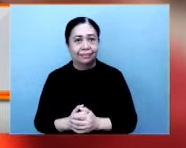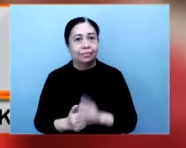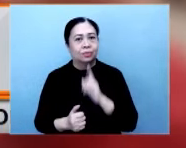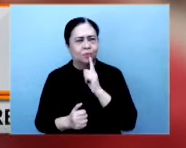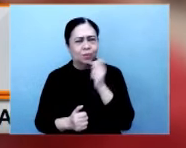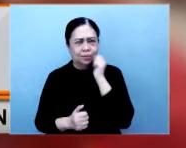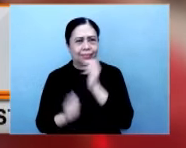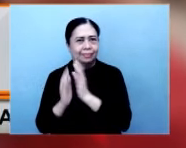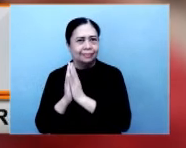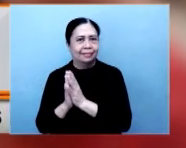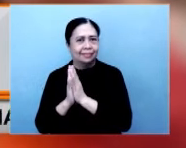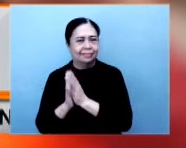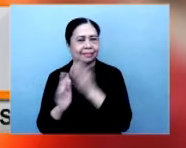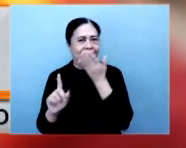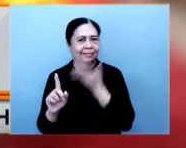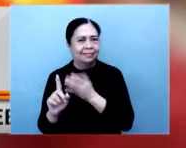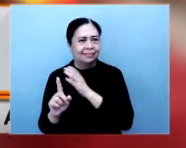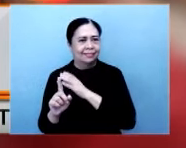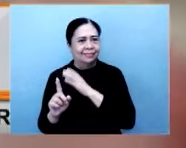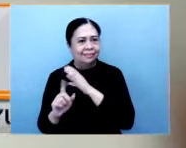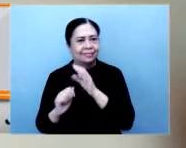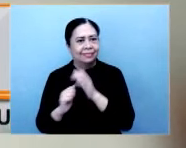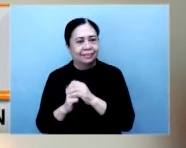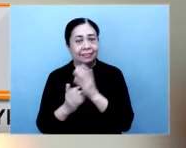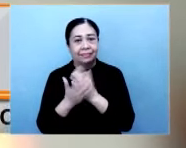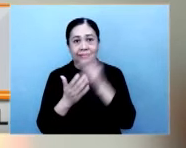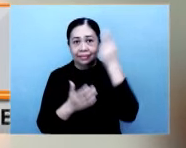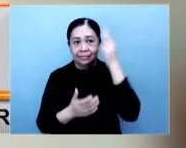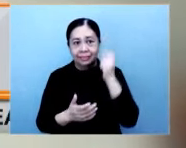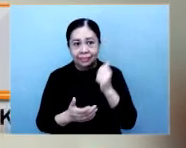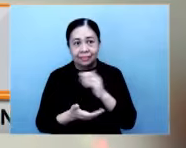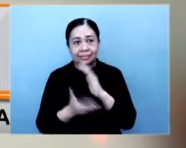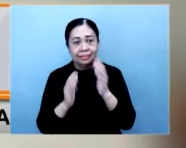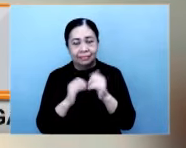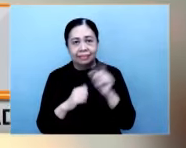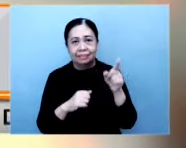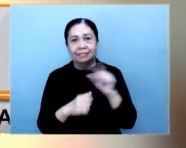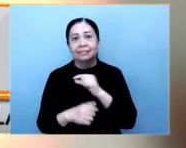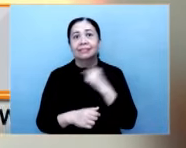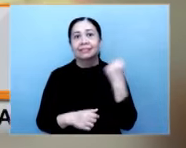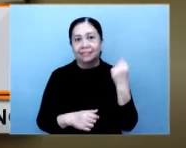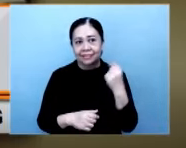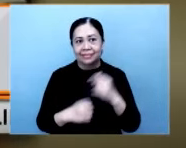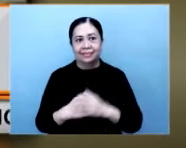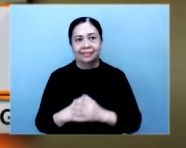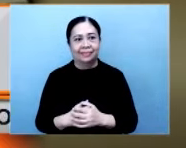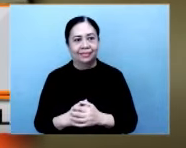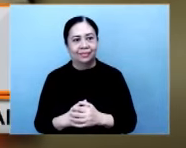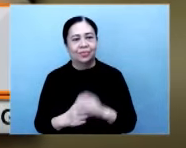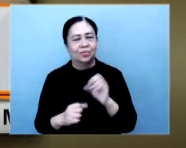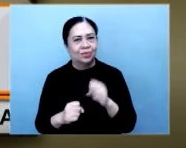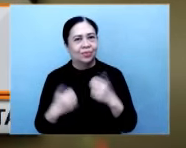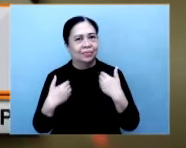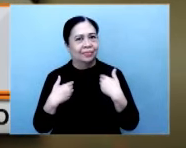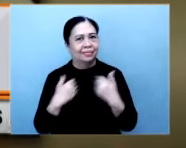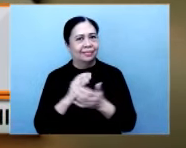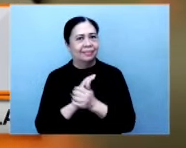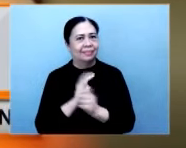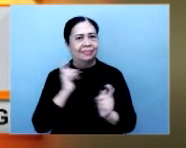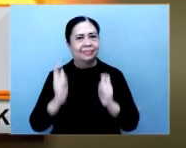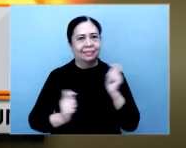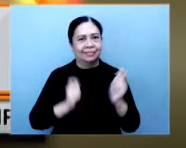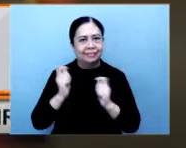daw ang kanyang pamilya. Ang ilan sa mga tito niya, naging bukasyon ang pagpapare. At dahil may angking talento sa teatro at